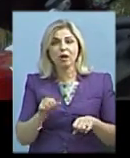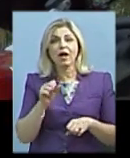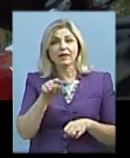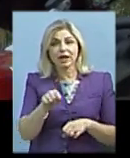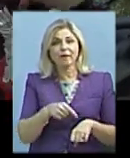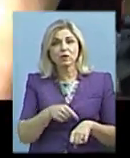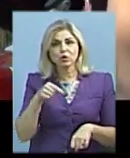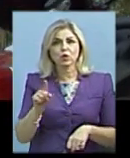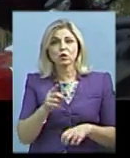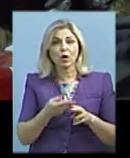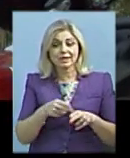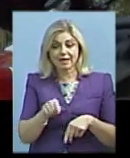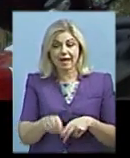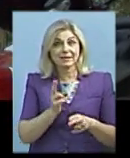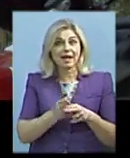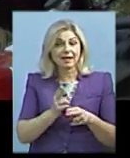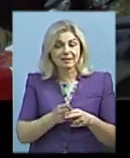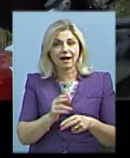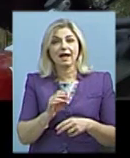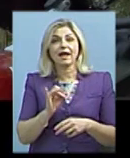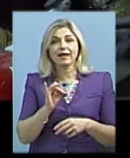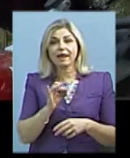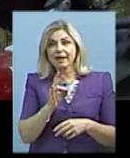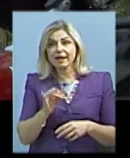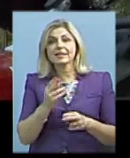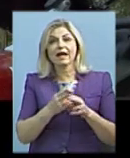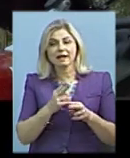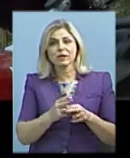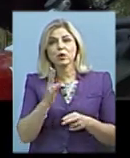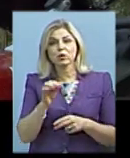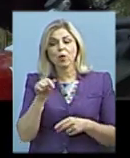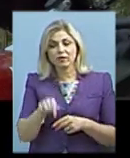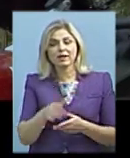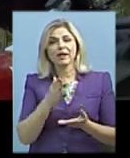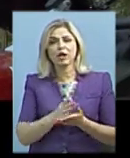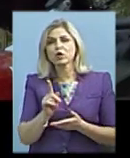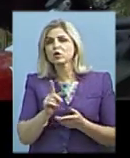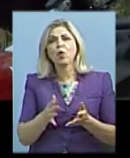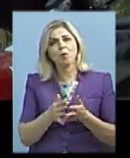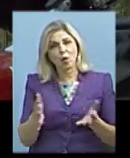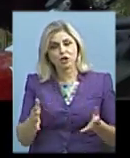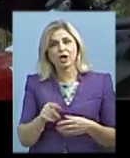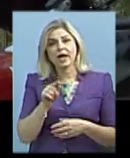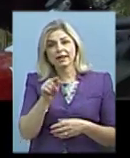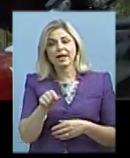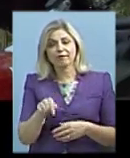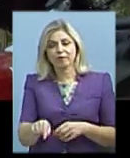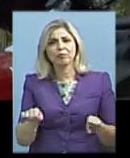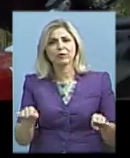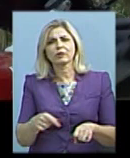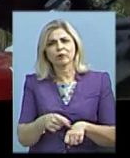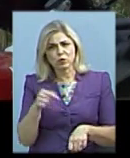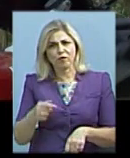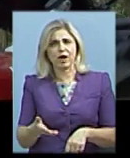ця залізяка, вона і залізяка, але в ній є щось більше, якби. Ти його відчуваєш, ти